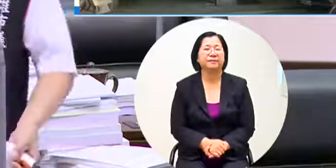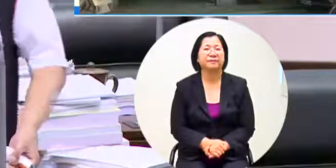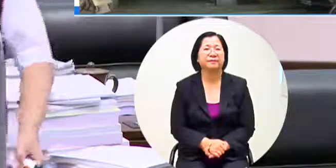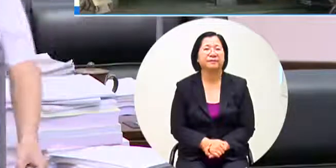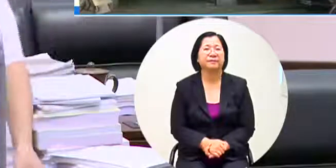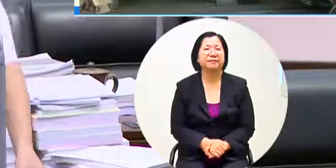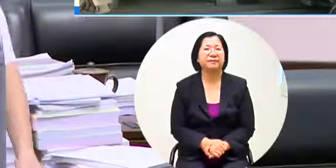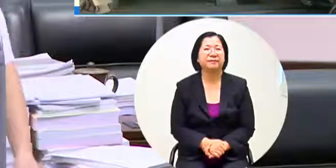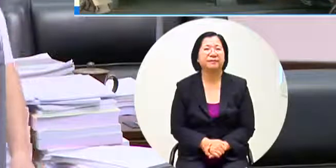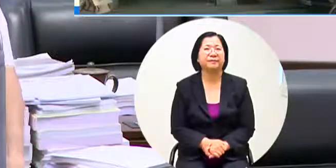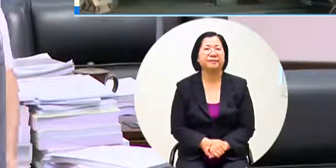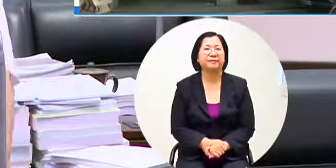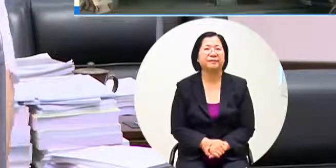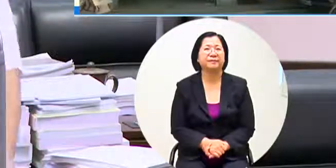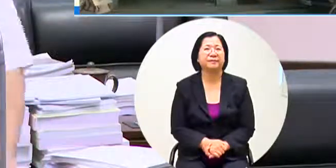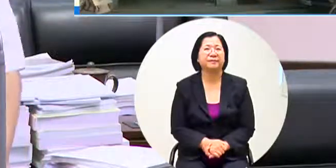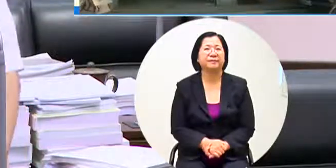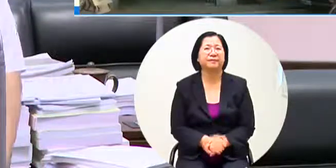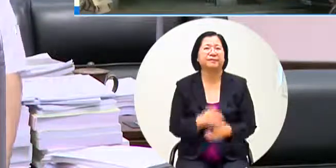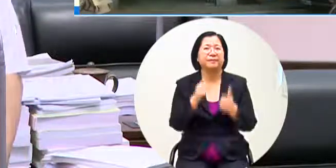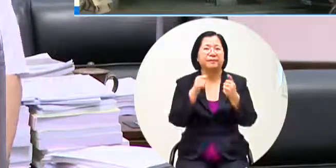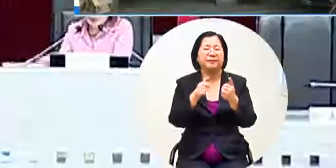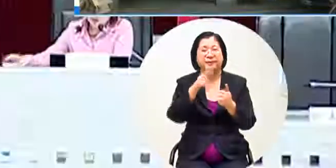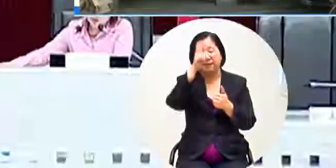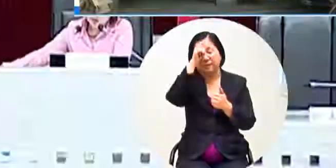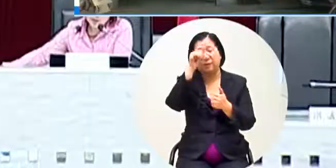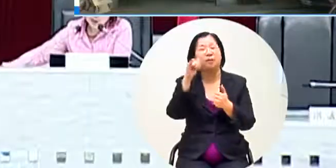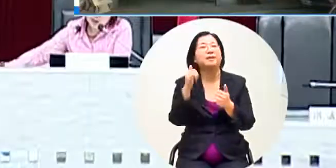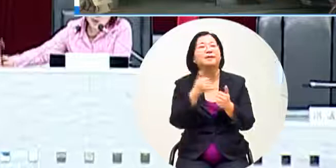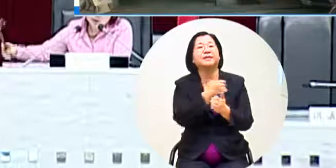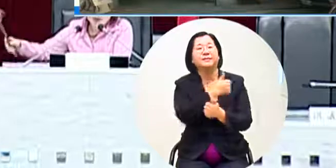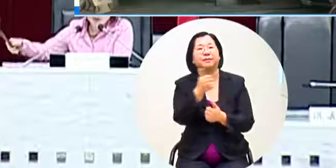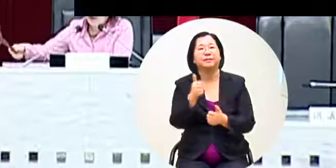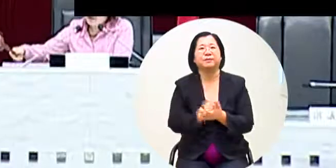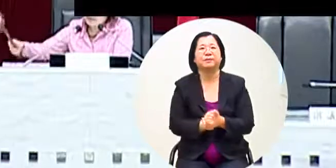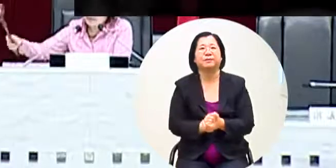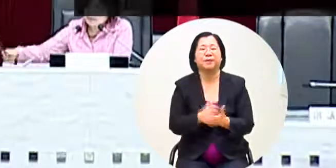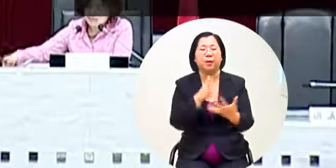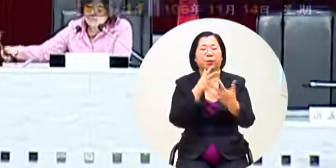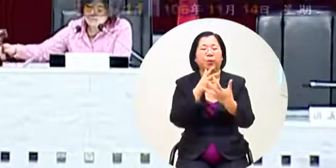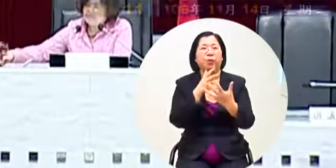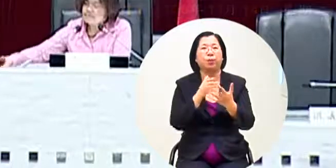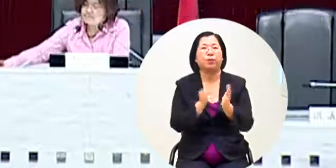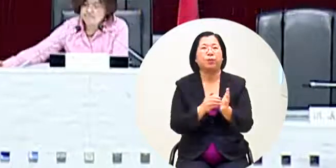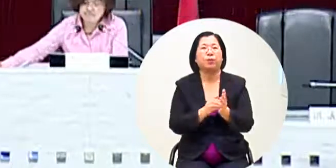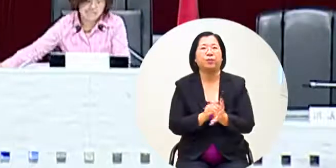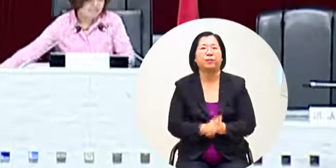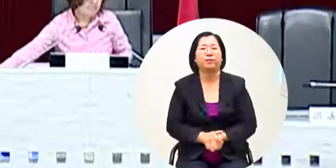好，谢谢我们黄田黄议员的质询，好，宣布休息10分钟。